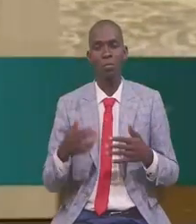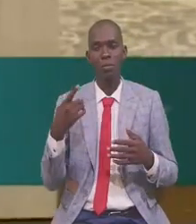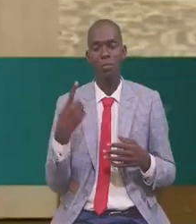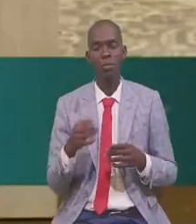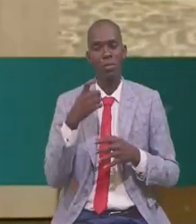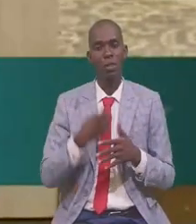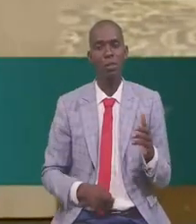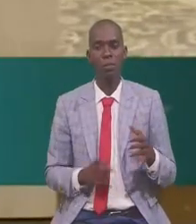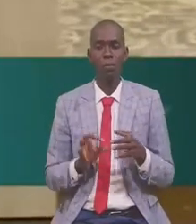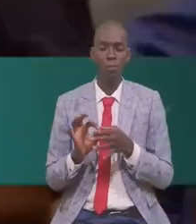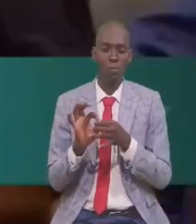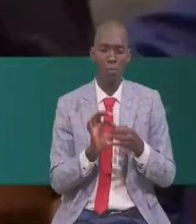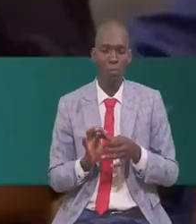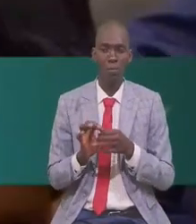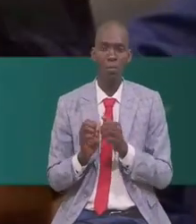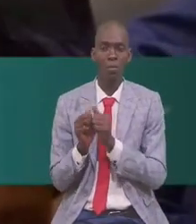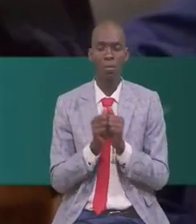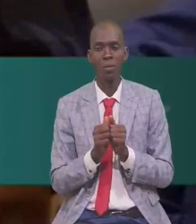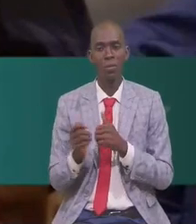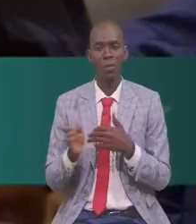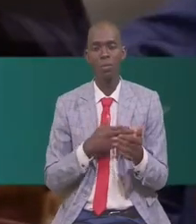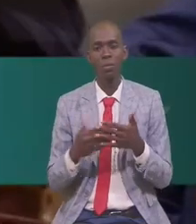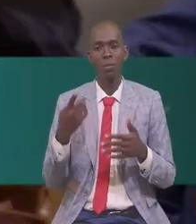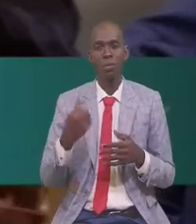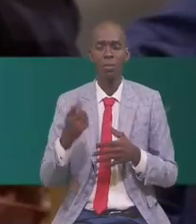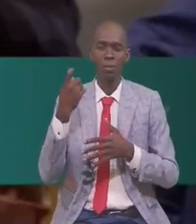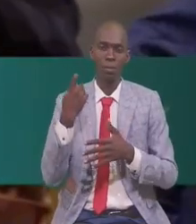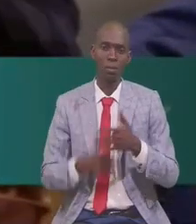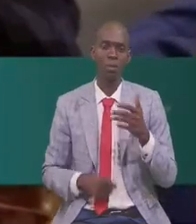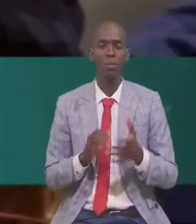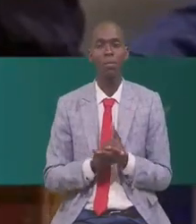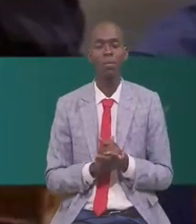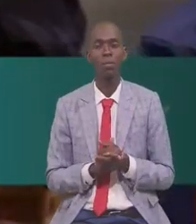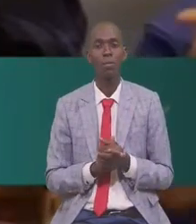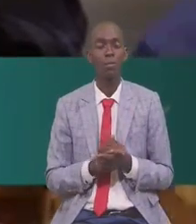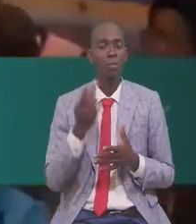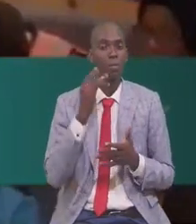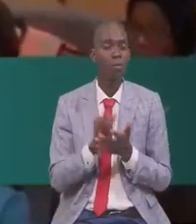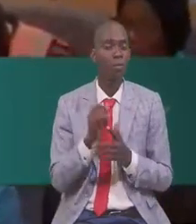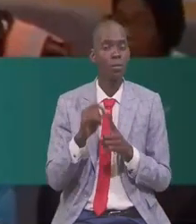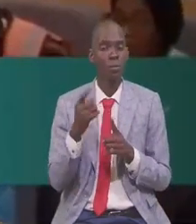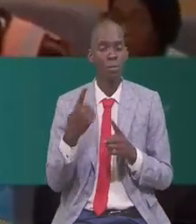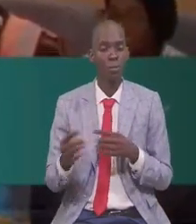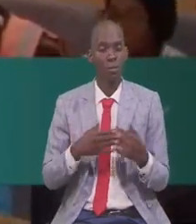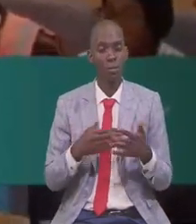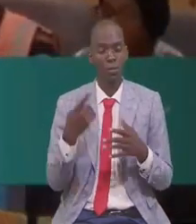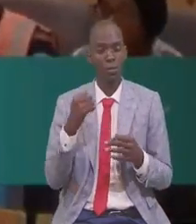lier ensemble, quel que soit le prix, le coût. Lier